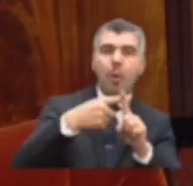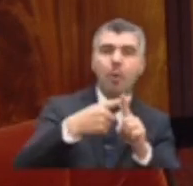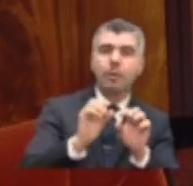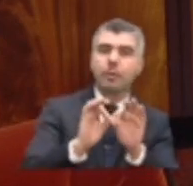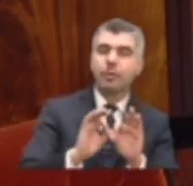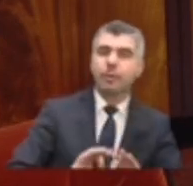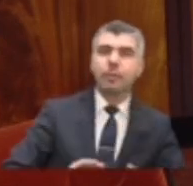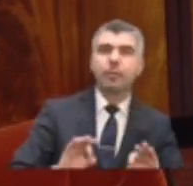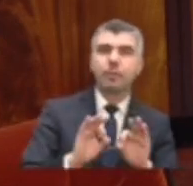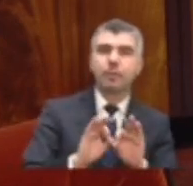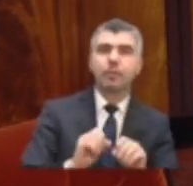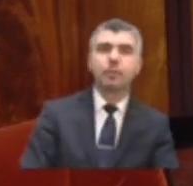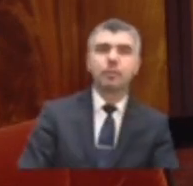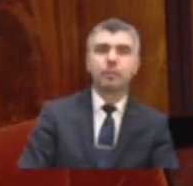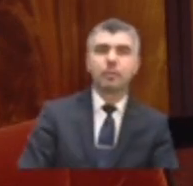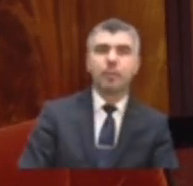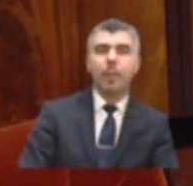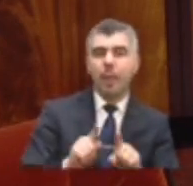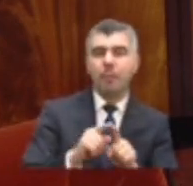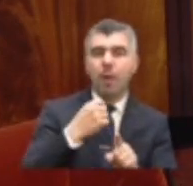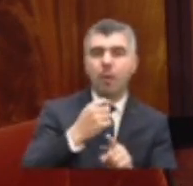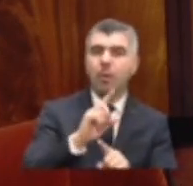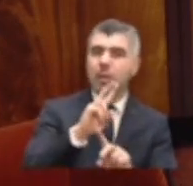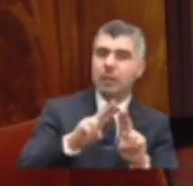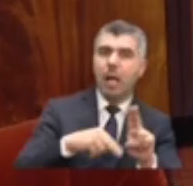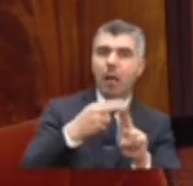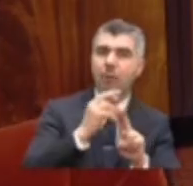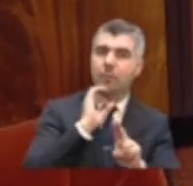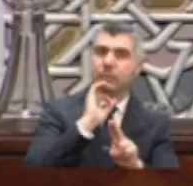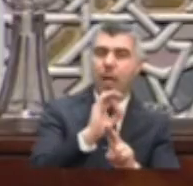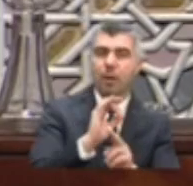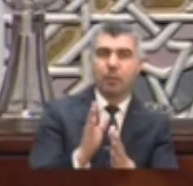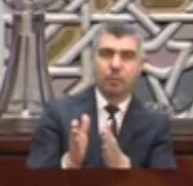نريد، فلذلك هذا هو الجواب. شكرا.